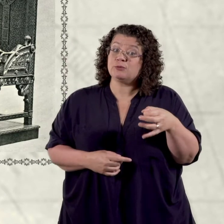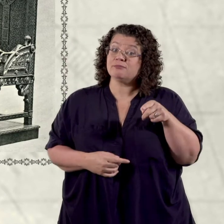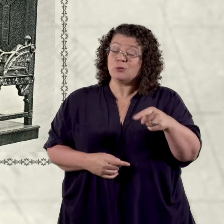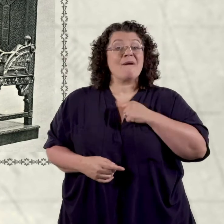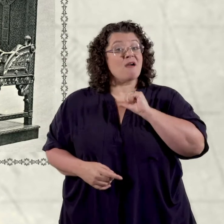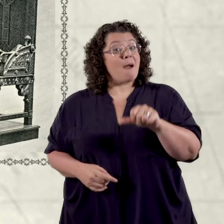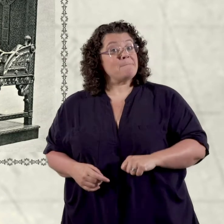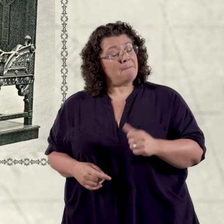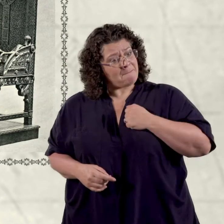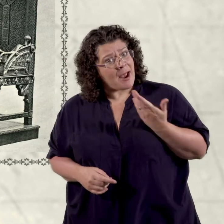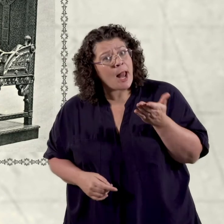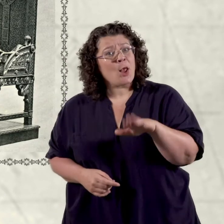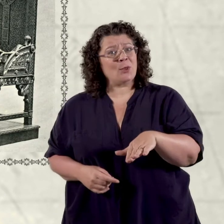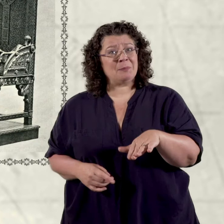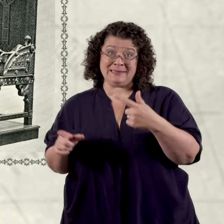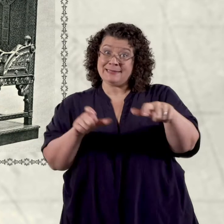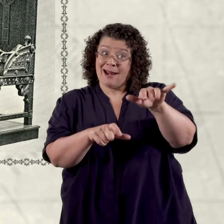dal yno hyd heddiw.